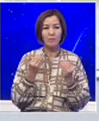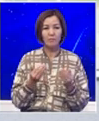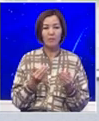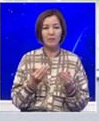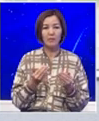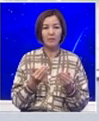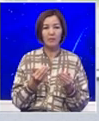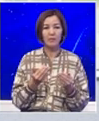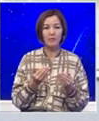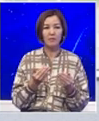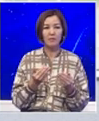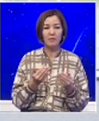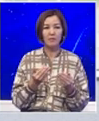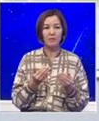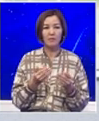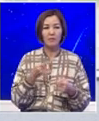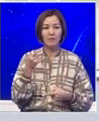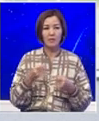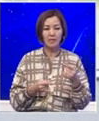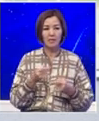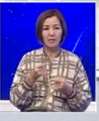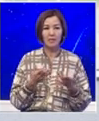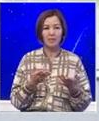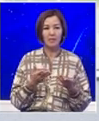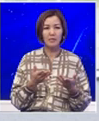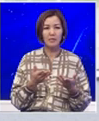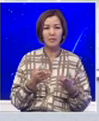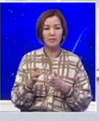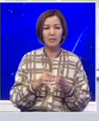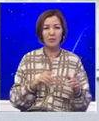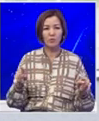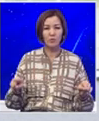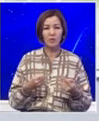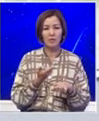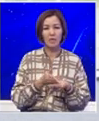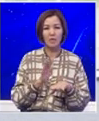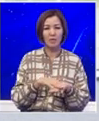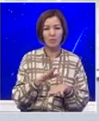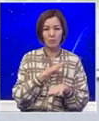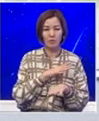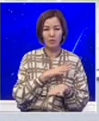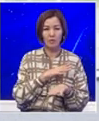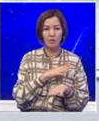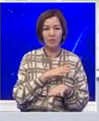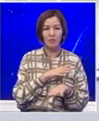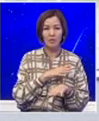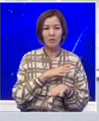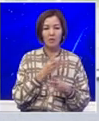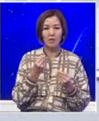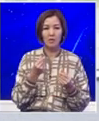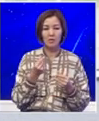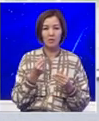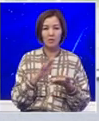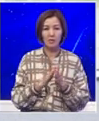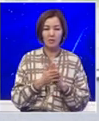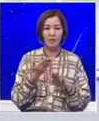кезде енді шыны керек телеарнаның жаңағы бірден аяқтан тұрып кетуі қиын болып, қаржылық жағдайы барлығы қиын болып